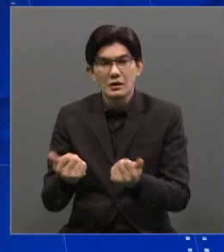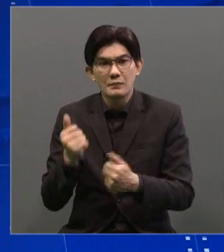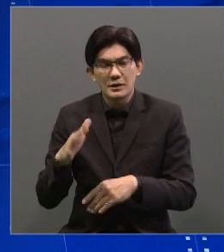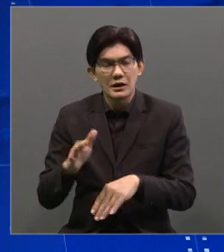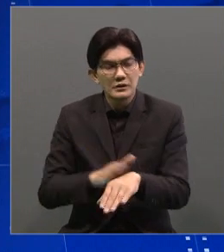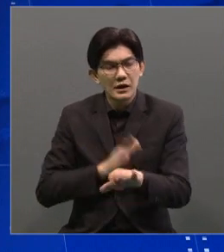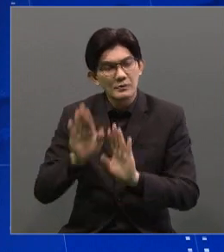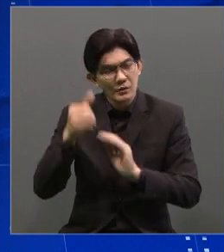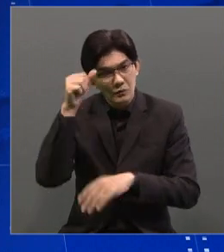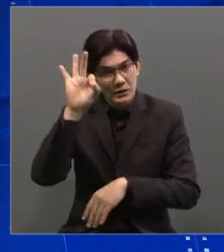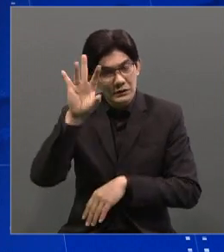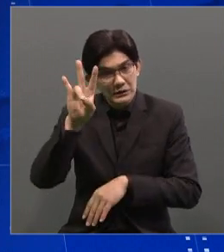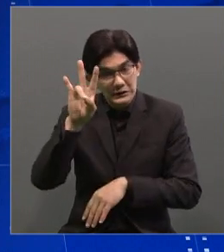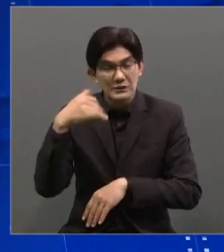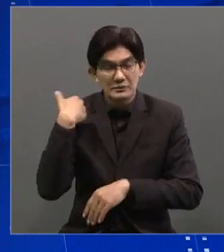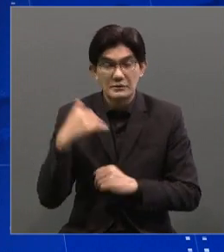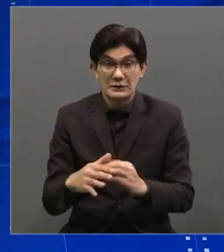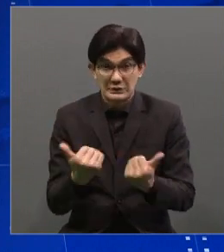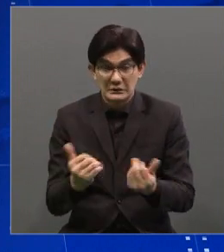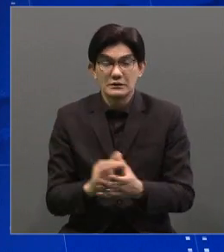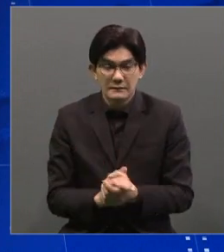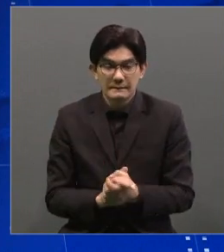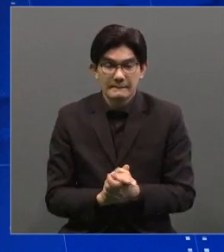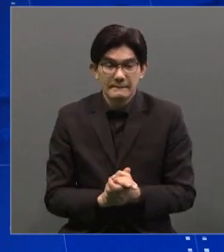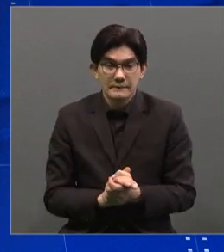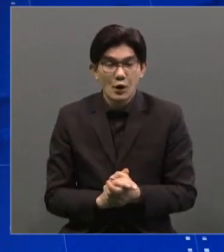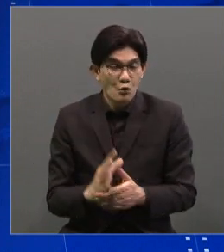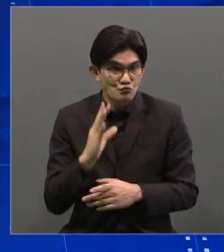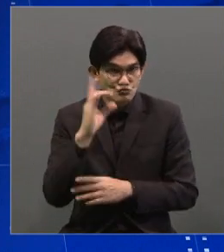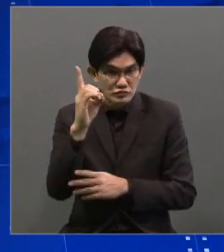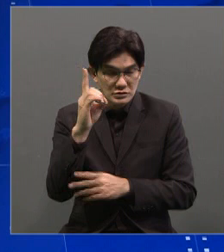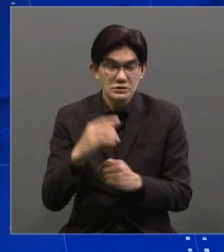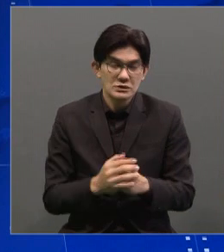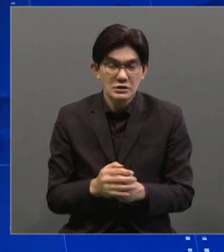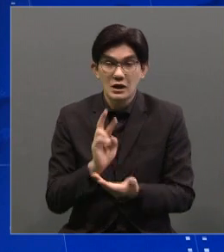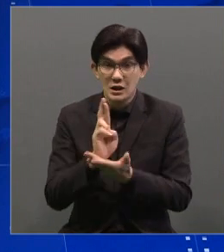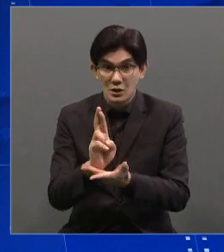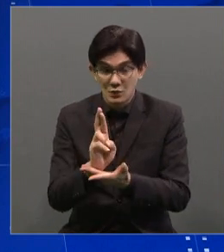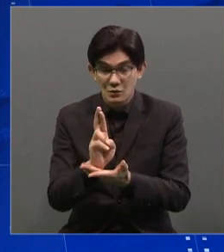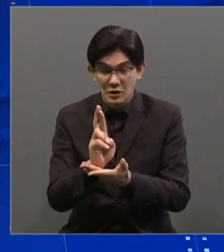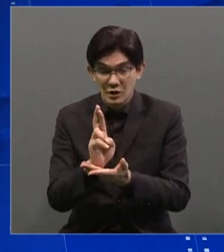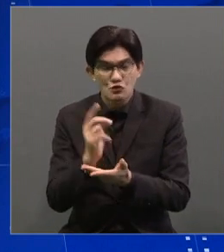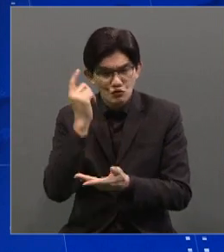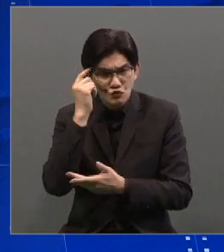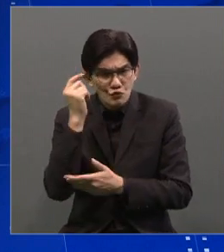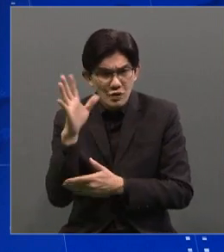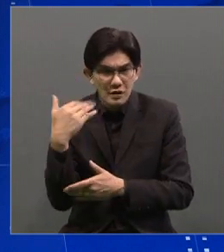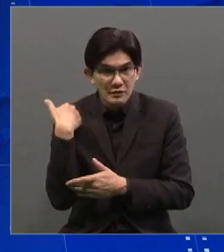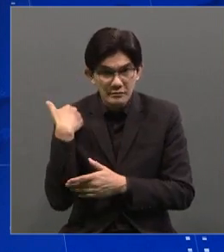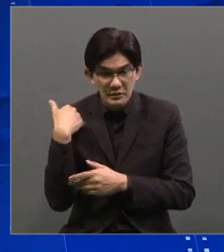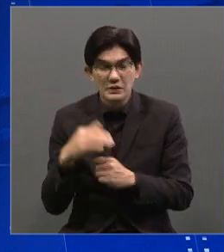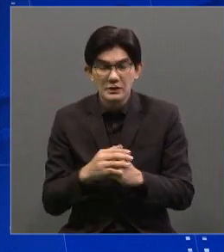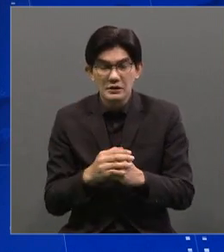จะช้าไปประมาณ 7วันคือตอนนี้กองสลากพลัสเดี๋ยวเขาบอกว่าเขาจะมีการพรุ่งนี้พอรางวัลออกเขาก็จะมีการไป